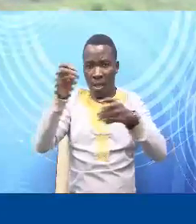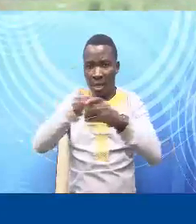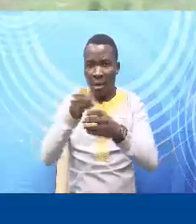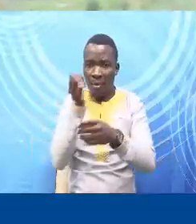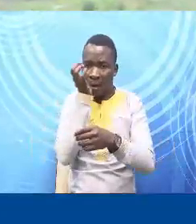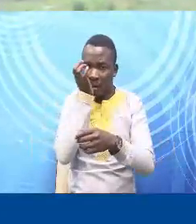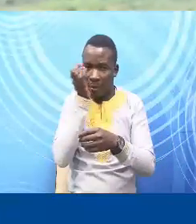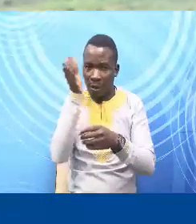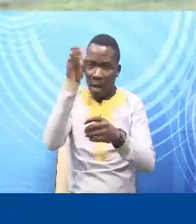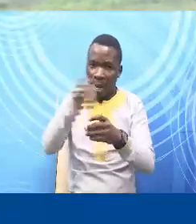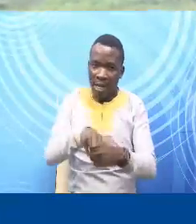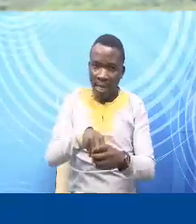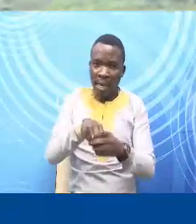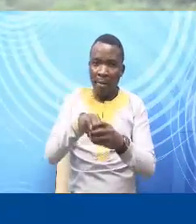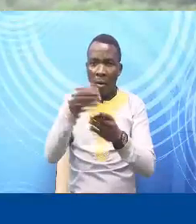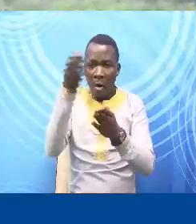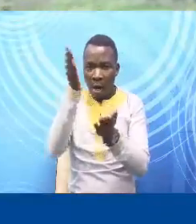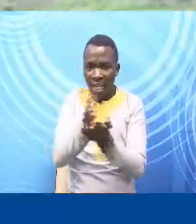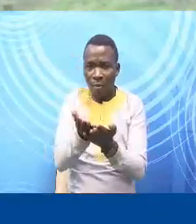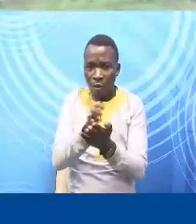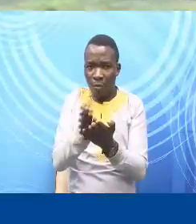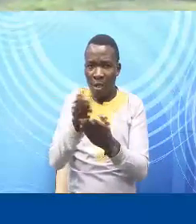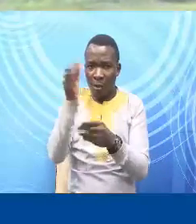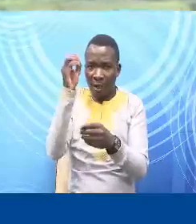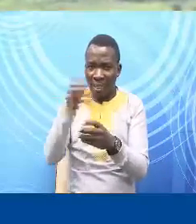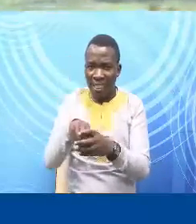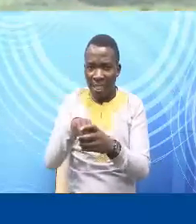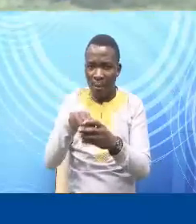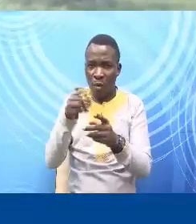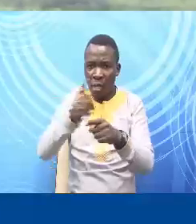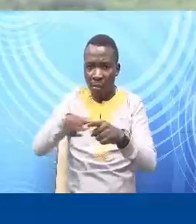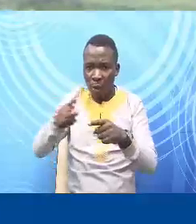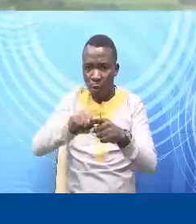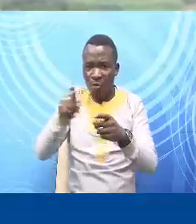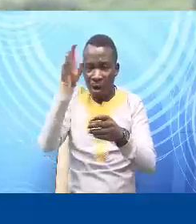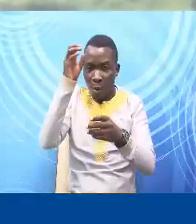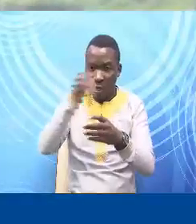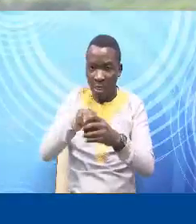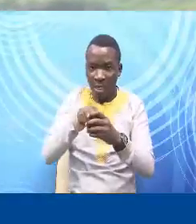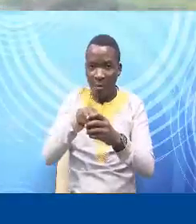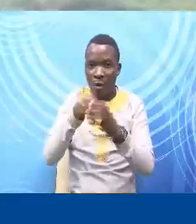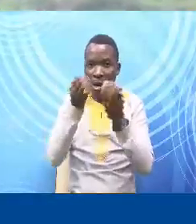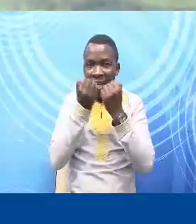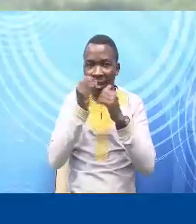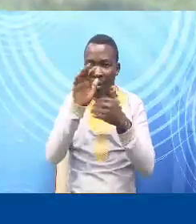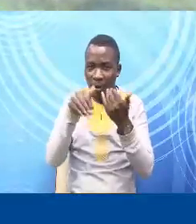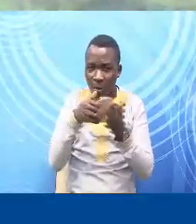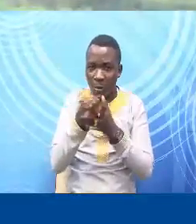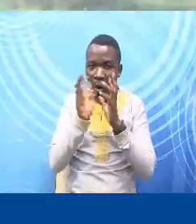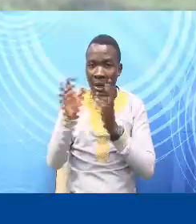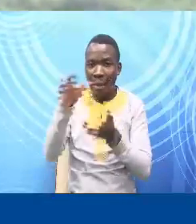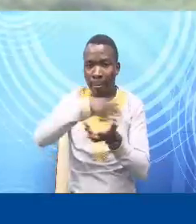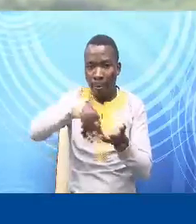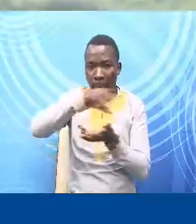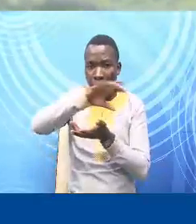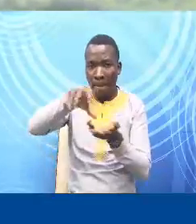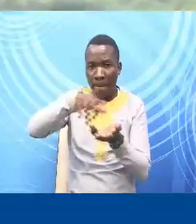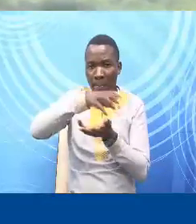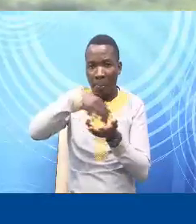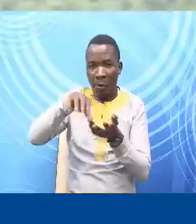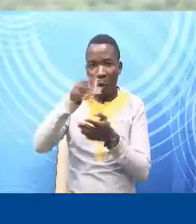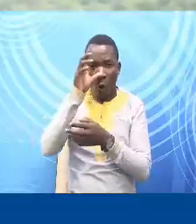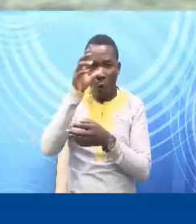ibishyimbo, ugashyiramo umwumbati, ugashyiramo umugozi, ugashyiramo na cya kigori, byose ugasanga ni ibintu bicucitse, ugasarura